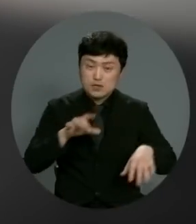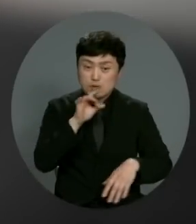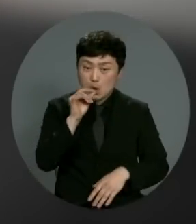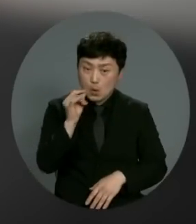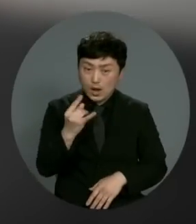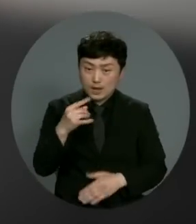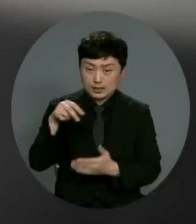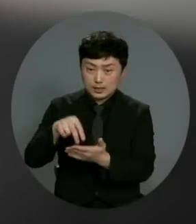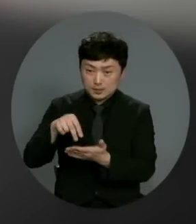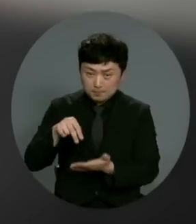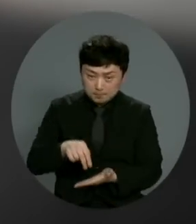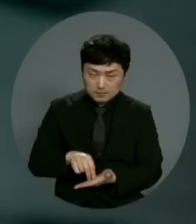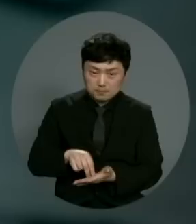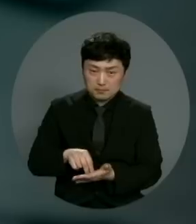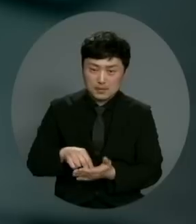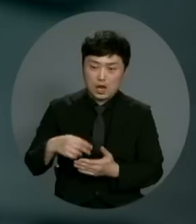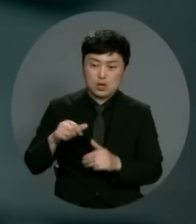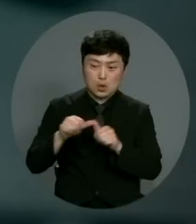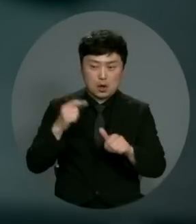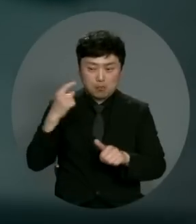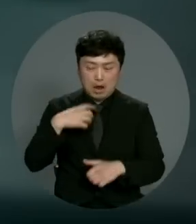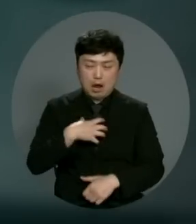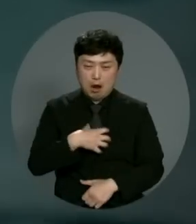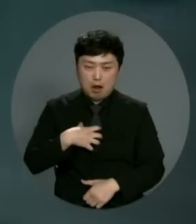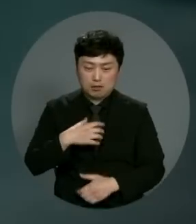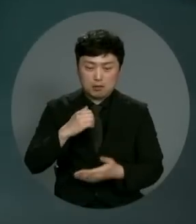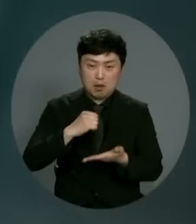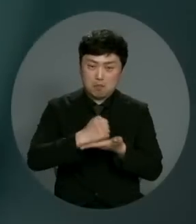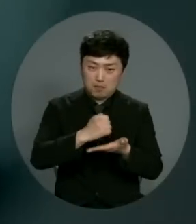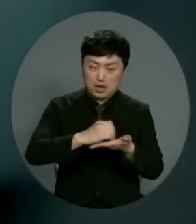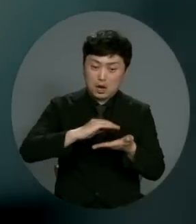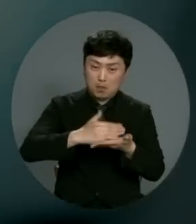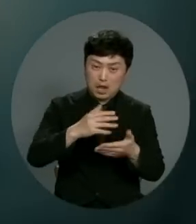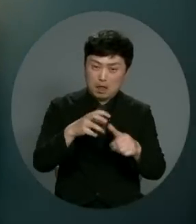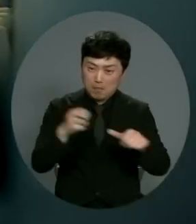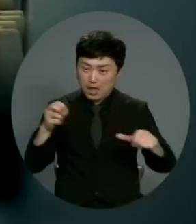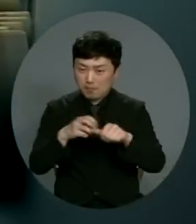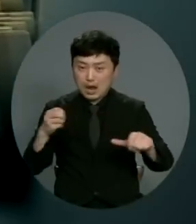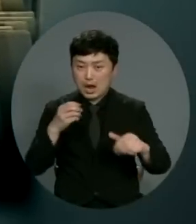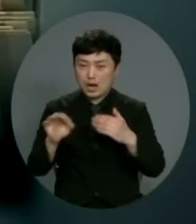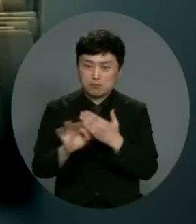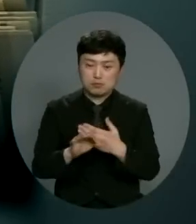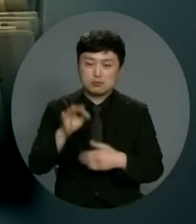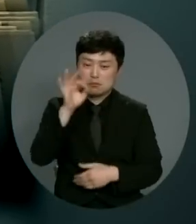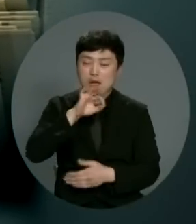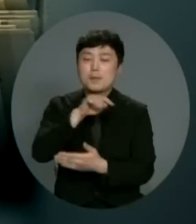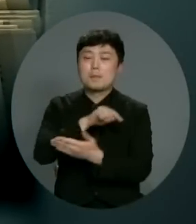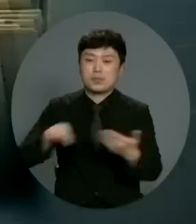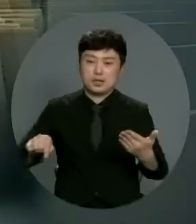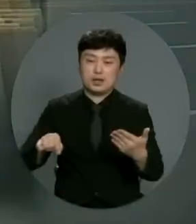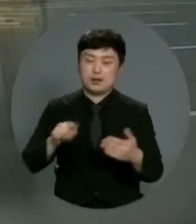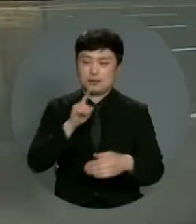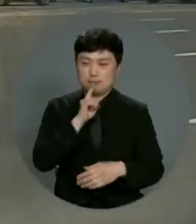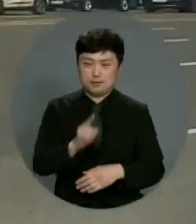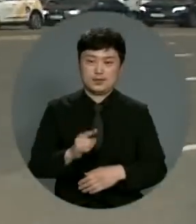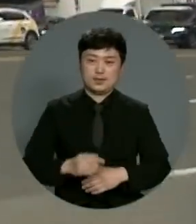측은 막연한 불안감 때문에 예금을 무분별하게 인출할 경우 이자 손실을 볼 수 있다고 밝혔습니다.